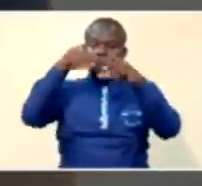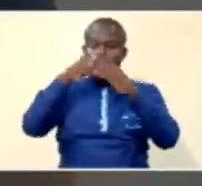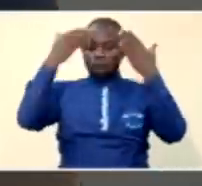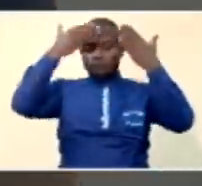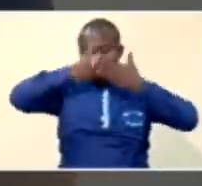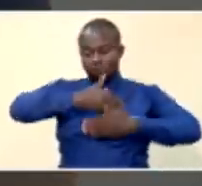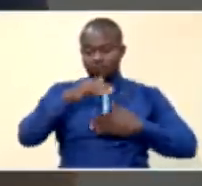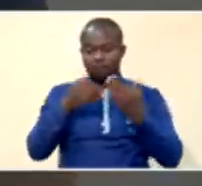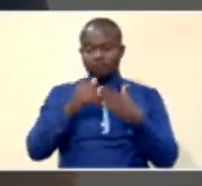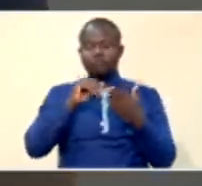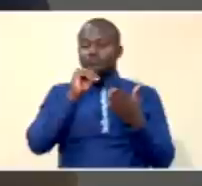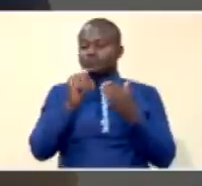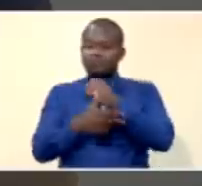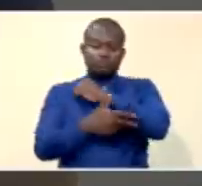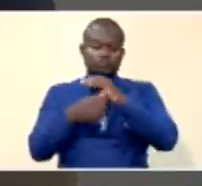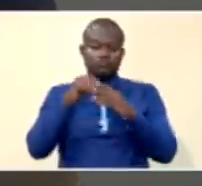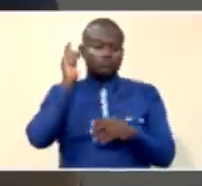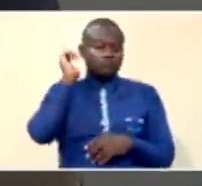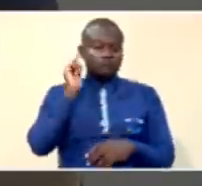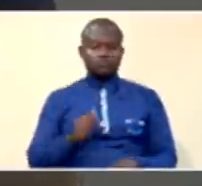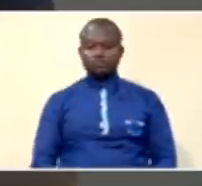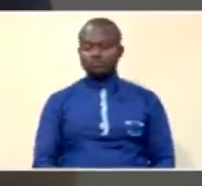nijoro ntibakwire telefone.